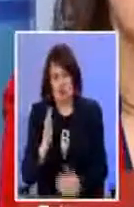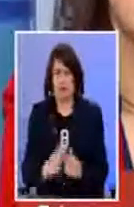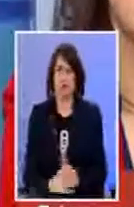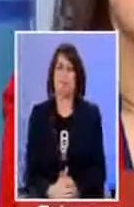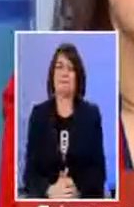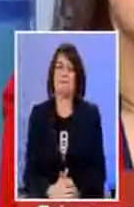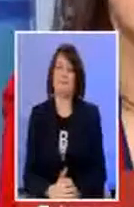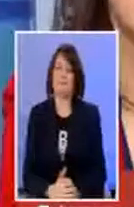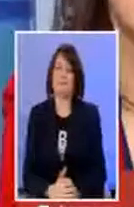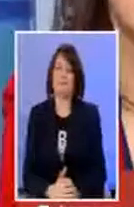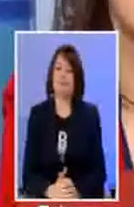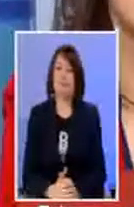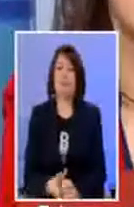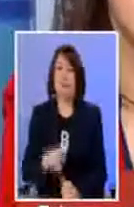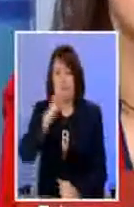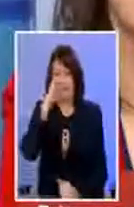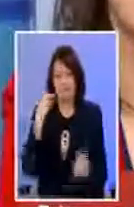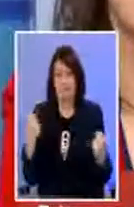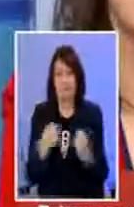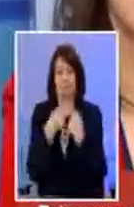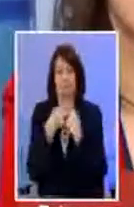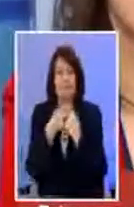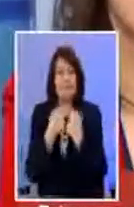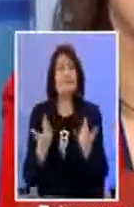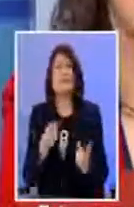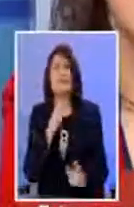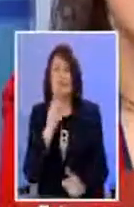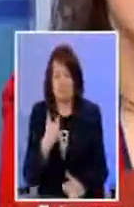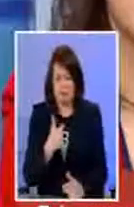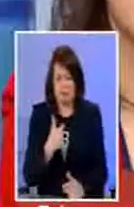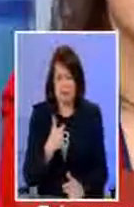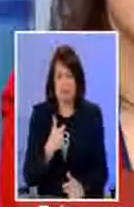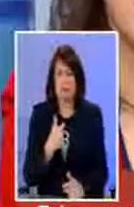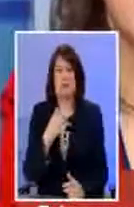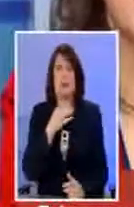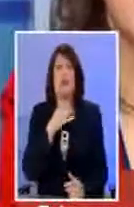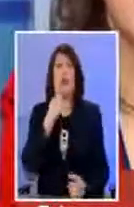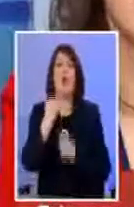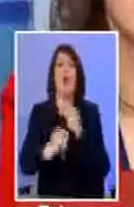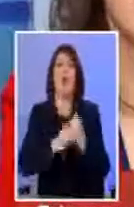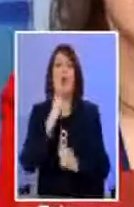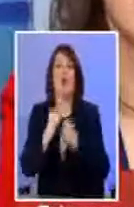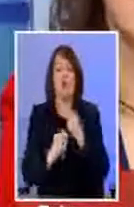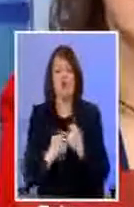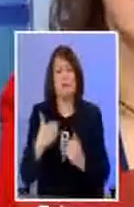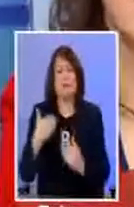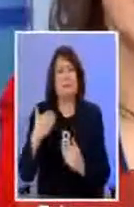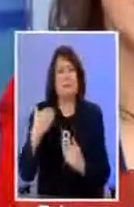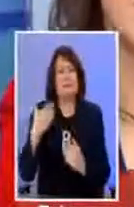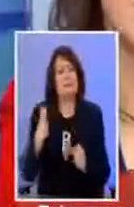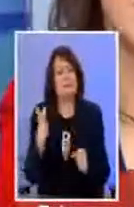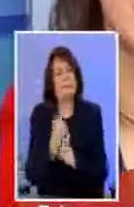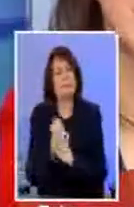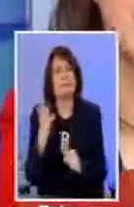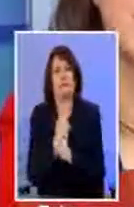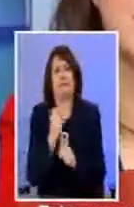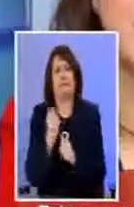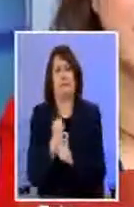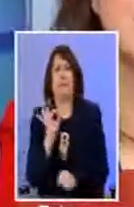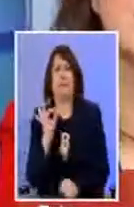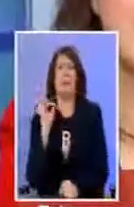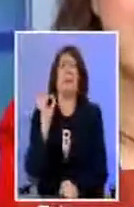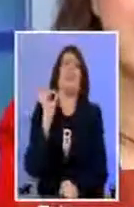Όταν παθαίνεις ένα ατύχημα σαν το δικό μου, χρειάζεται χρόνια για να καταφέρεις να φτάσεις σε